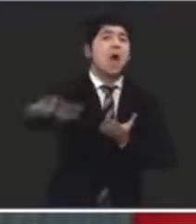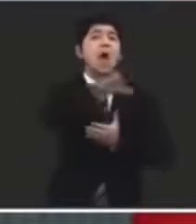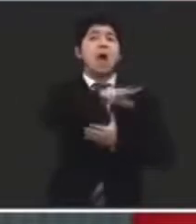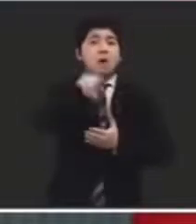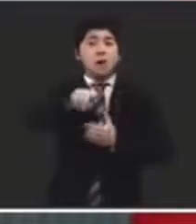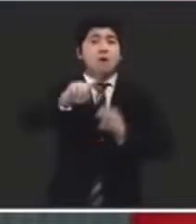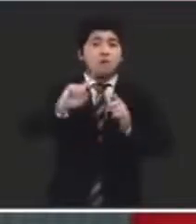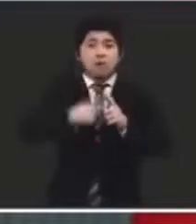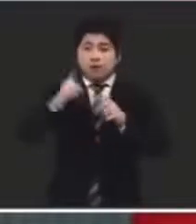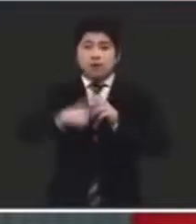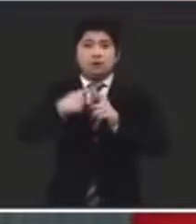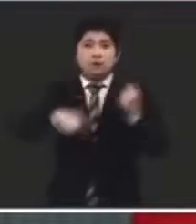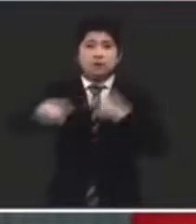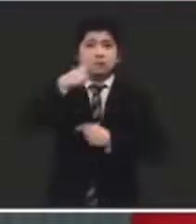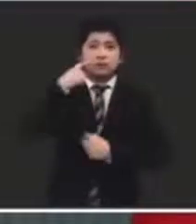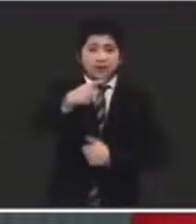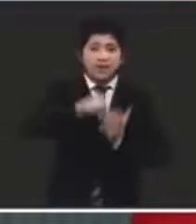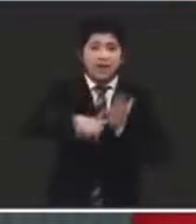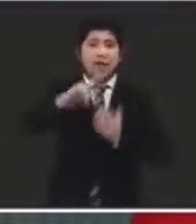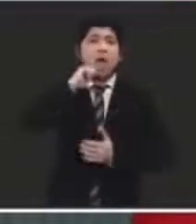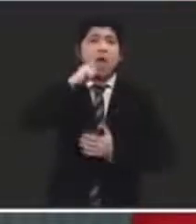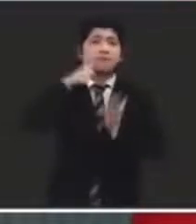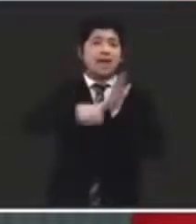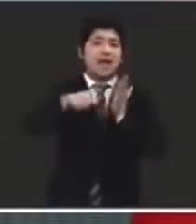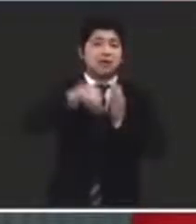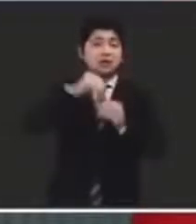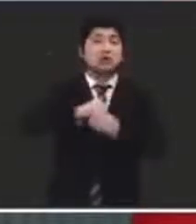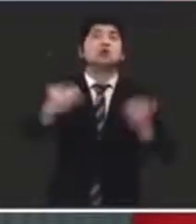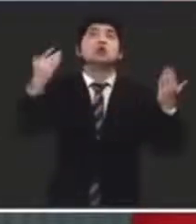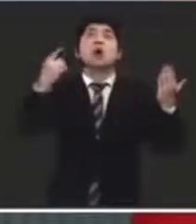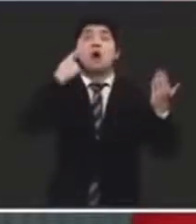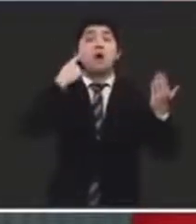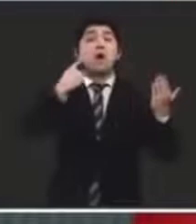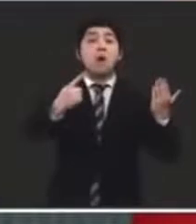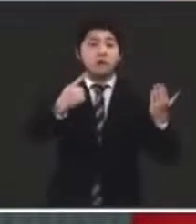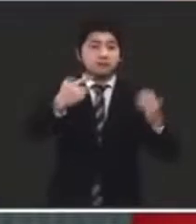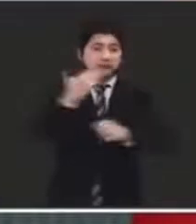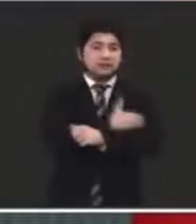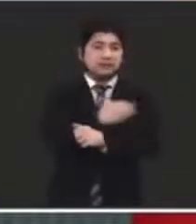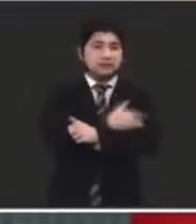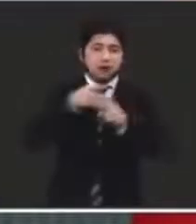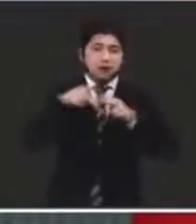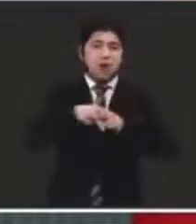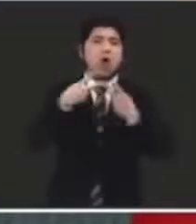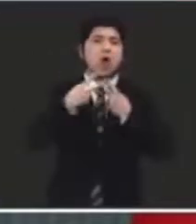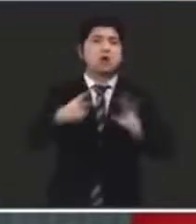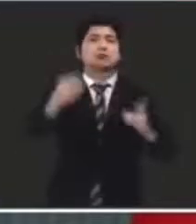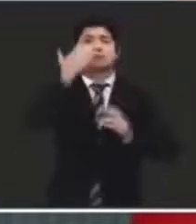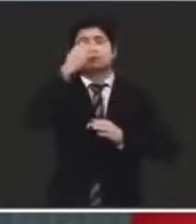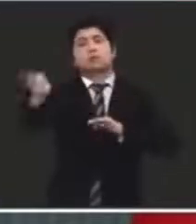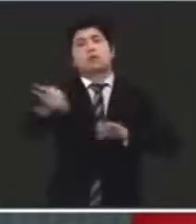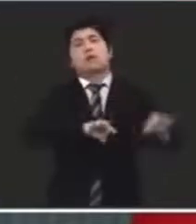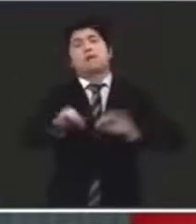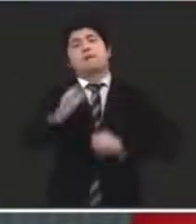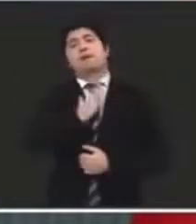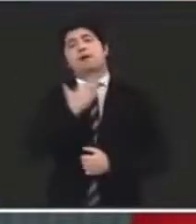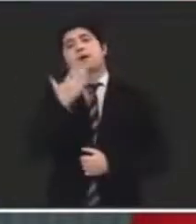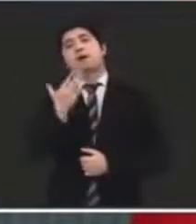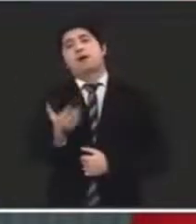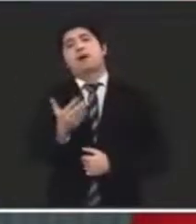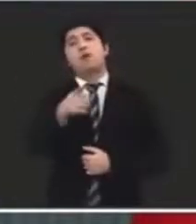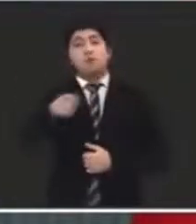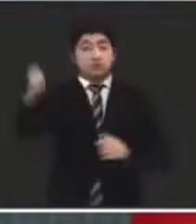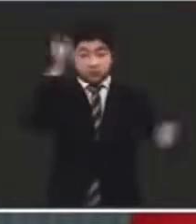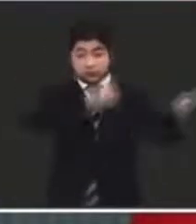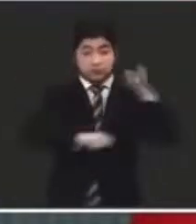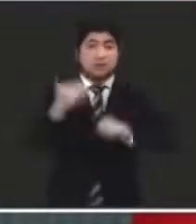projeleri ekim ayı içinde İnşallah hizmete açmayı planlıyoruz bu